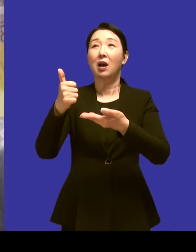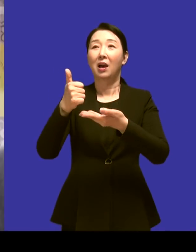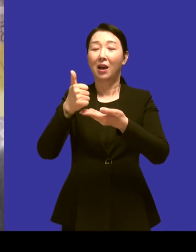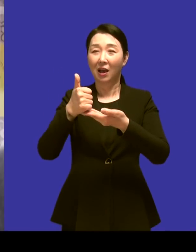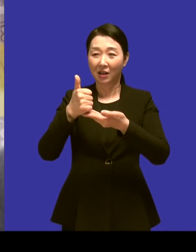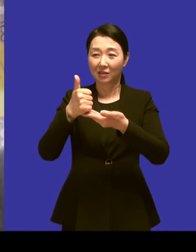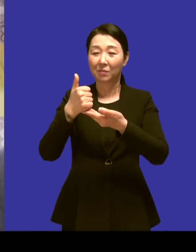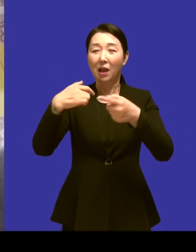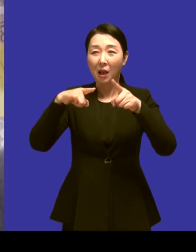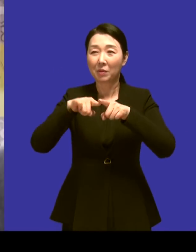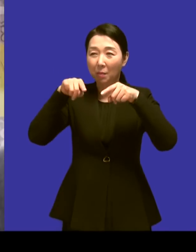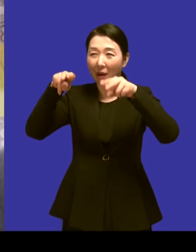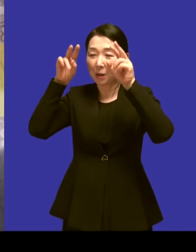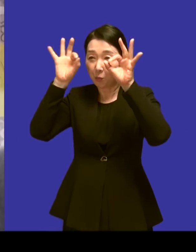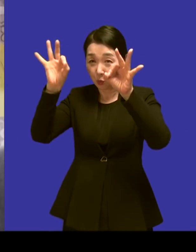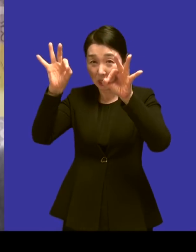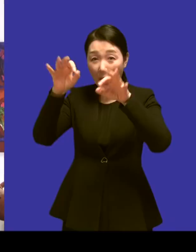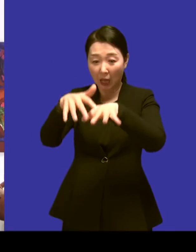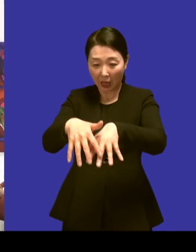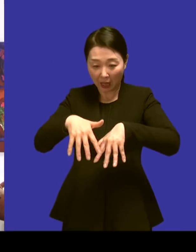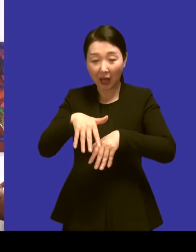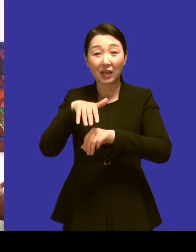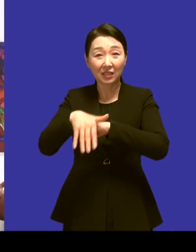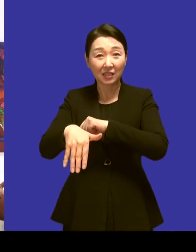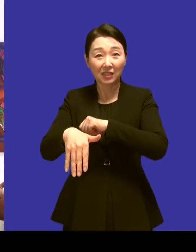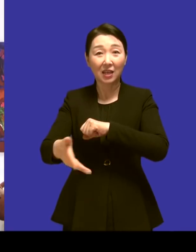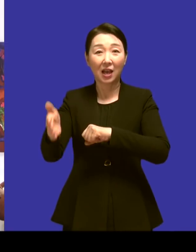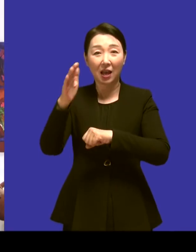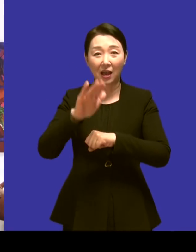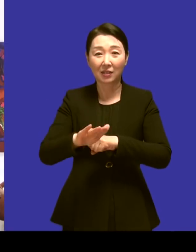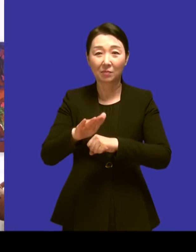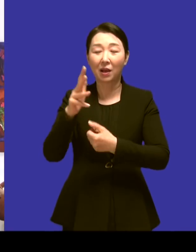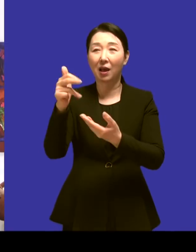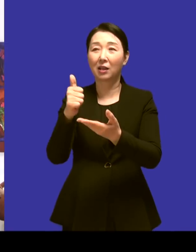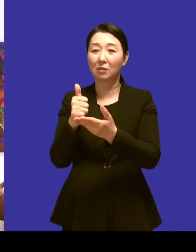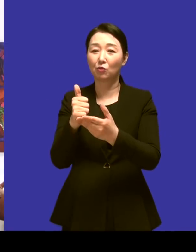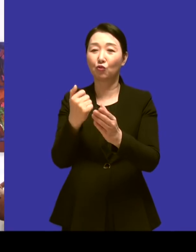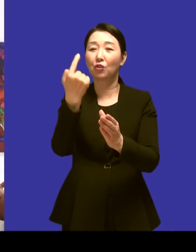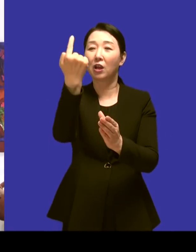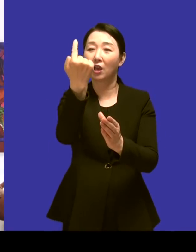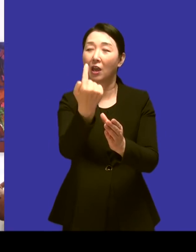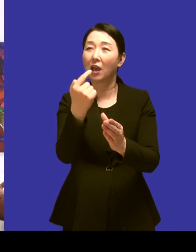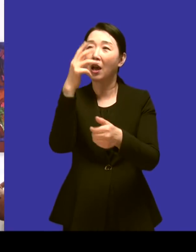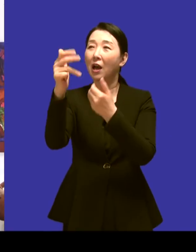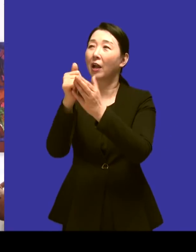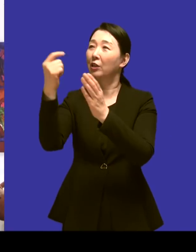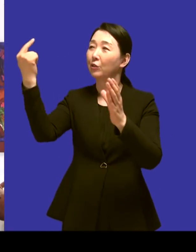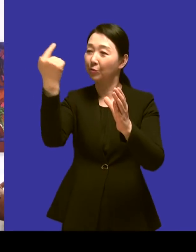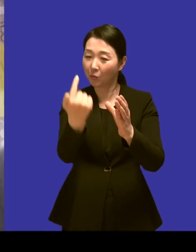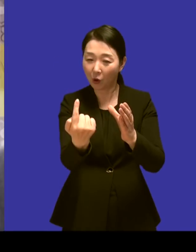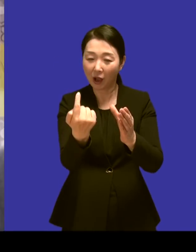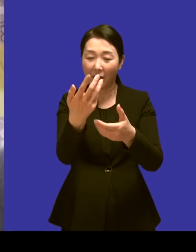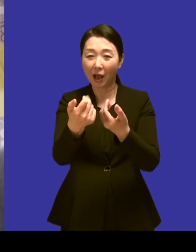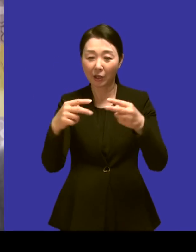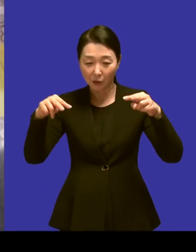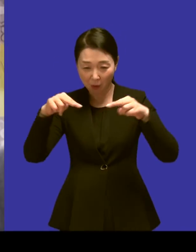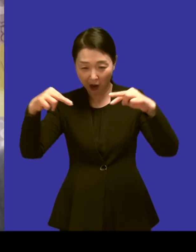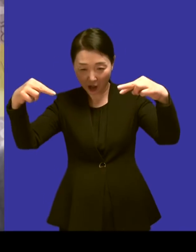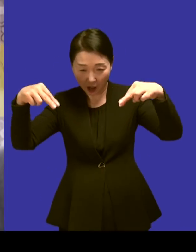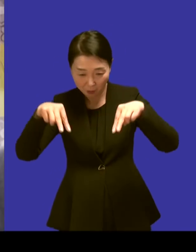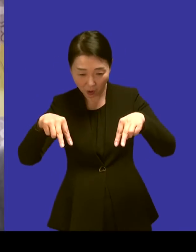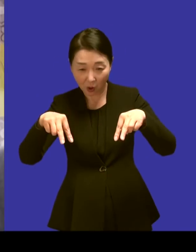네네네. 구조가 되어 있잖아요. 예. 근데 저희는 이제 함께 하나님이 중앙에 우리 가운데 모시고 함께 하나님을 바라보고 예.